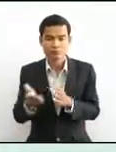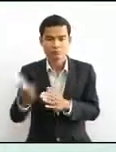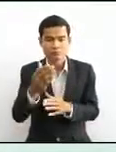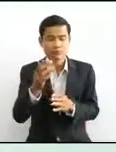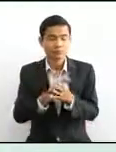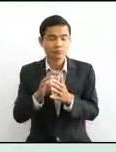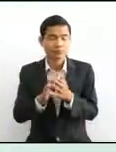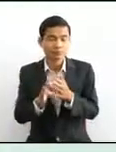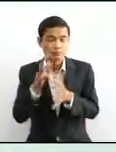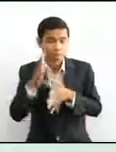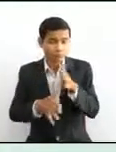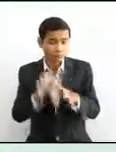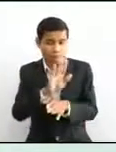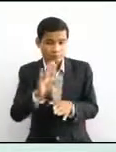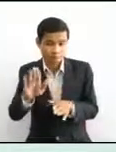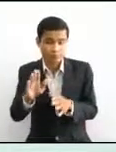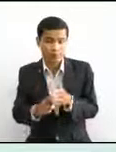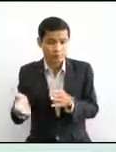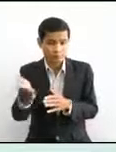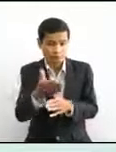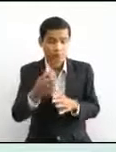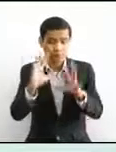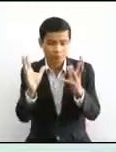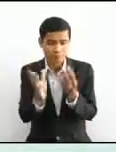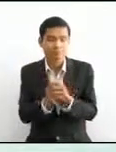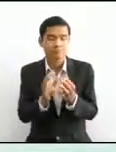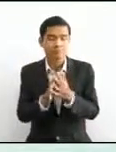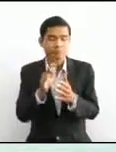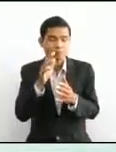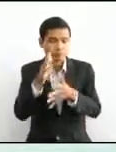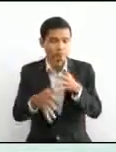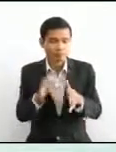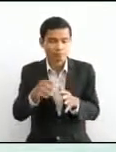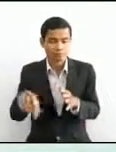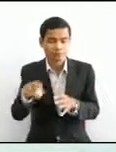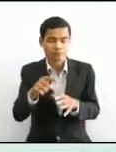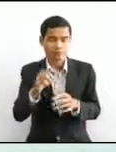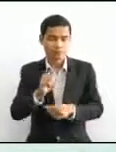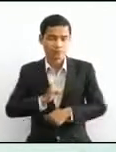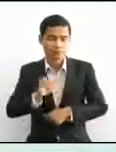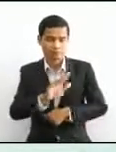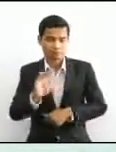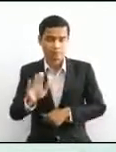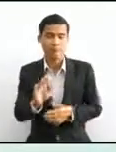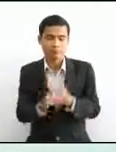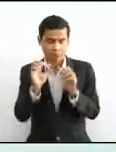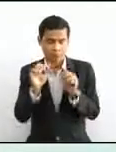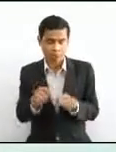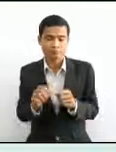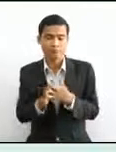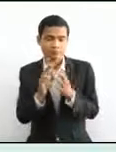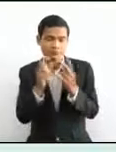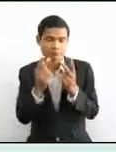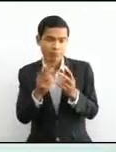nè ai nghe cha cứ ăn con ăn tự ác khía tay nè cứ ở chỗ rùm ăn đấy nè cha con ăn được lớn lớn ai nè à lại